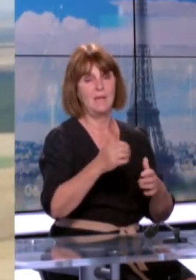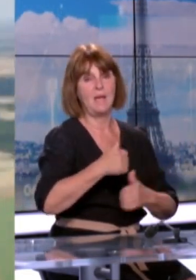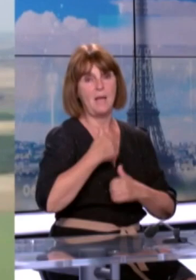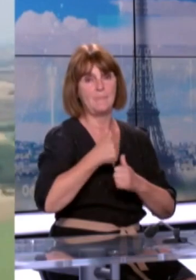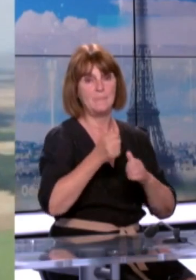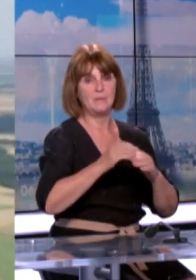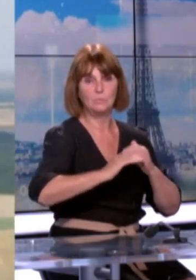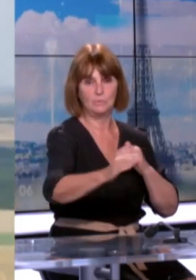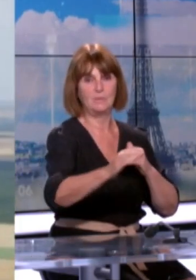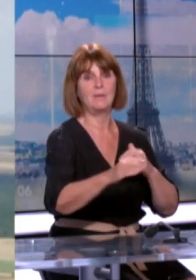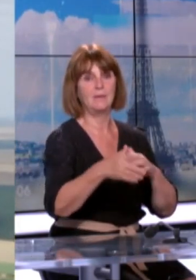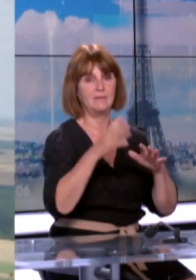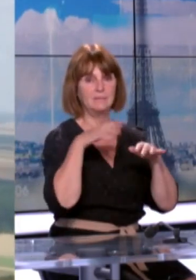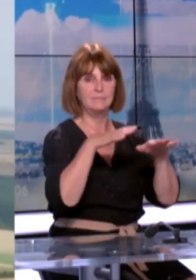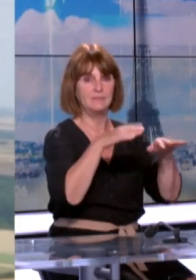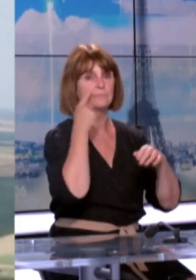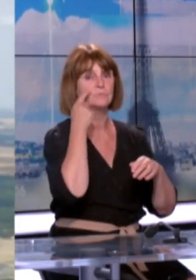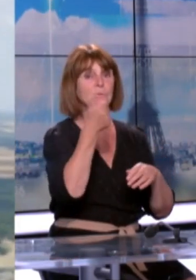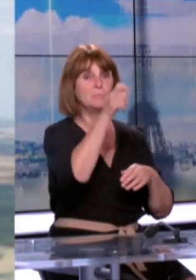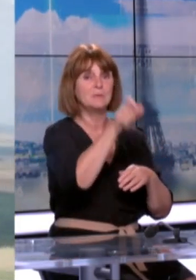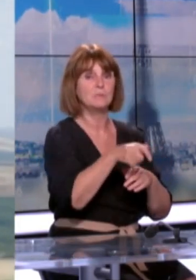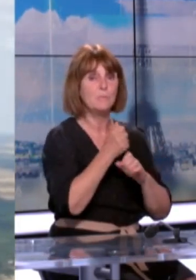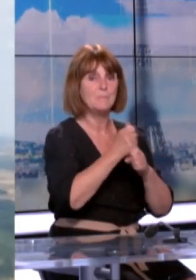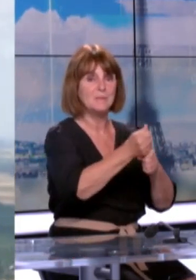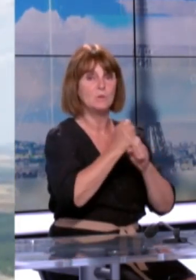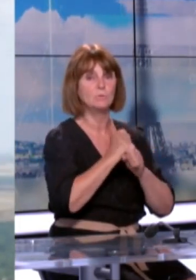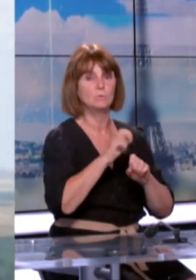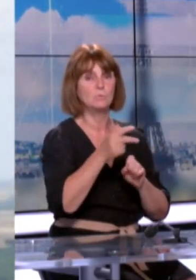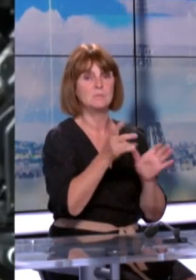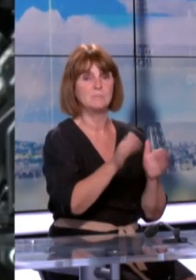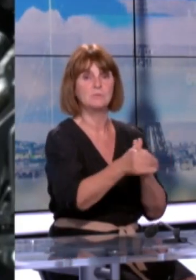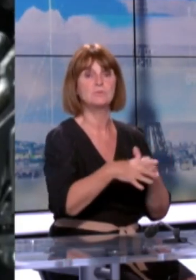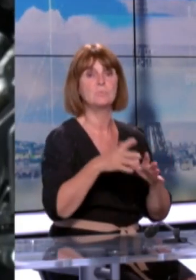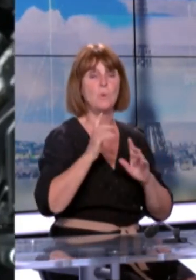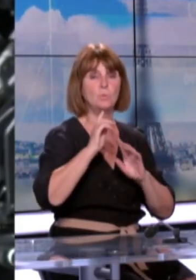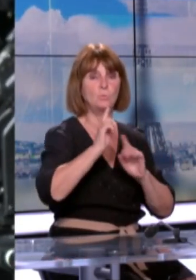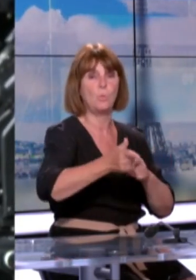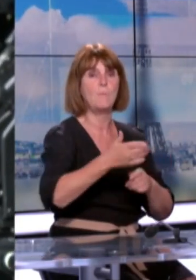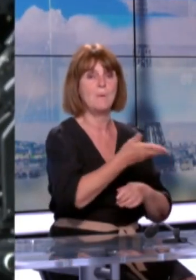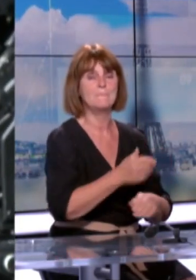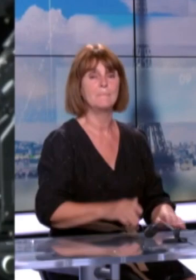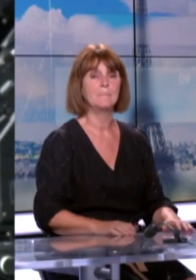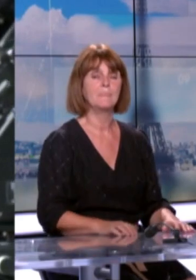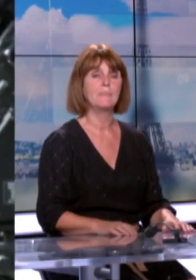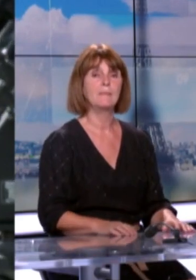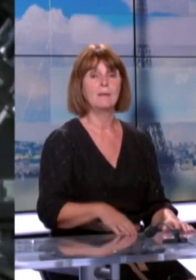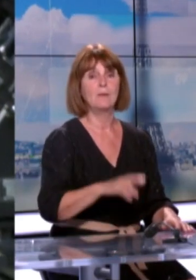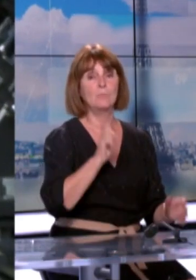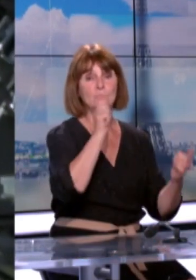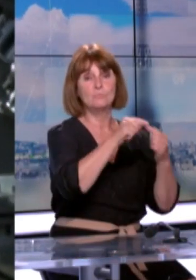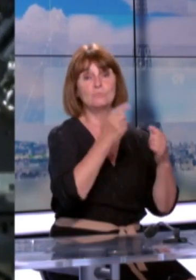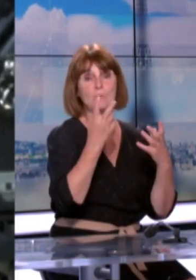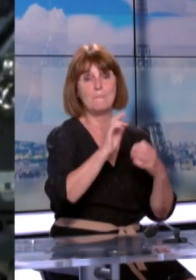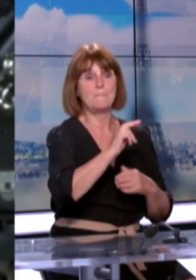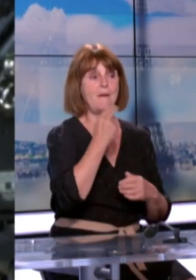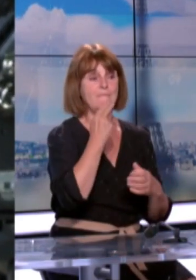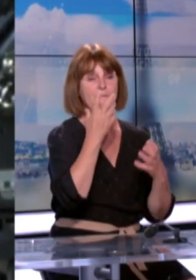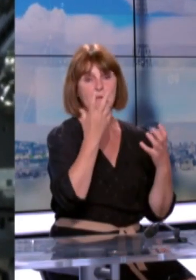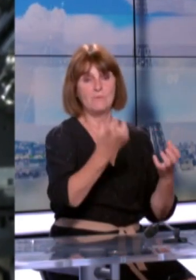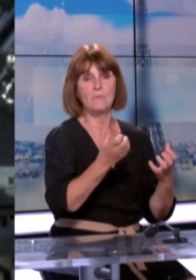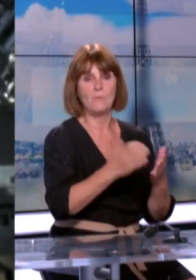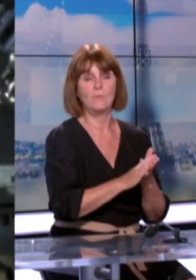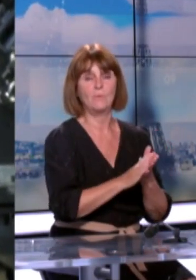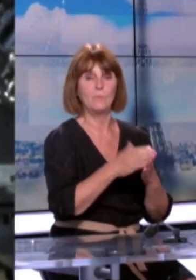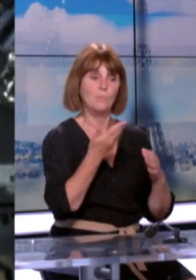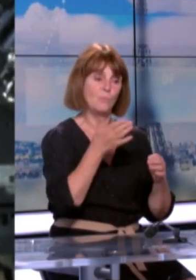pilote au sein du 3e régiment d'hélicoptères de combat. Le but, c'est vraiment d'être parfait pour que l'image qu'on renvoie